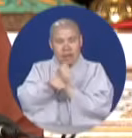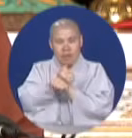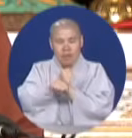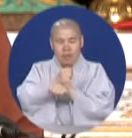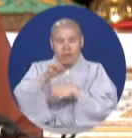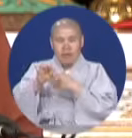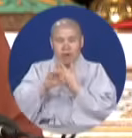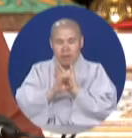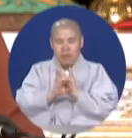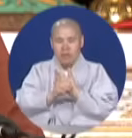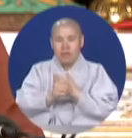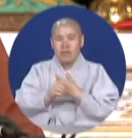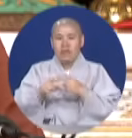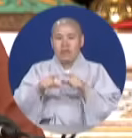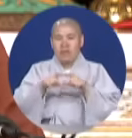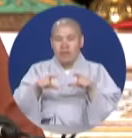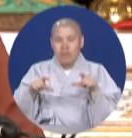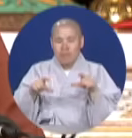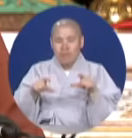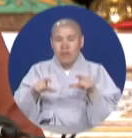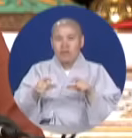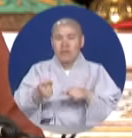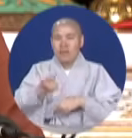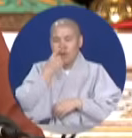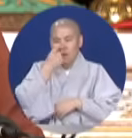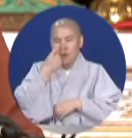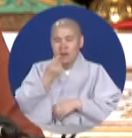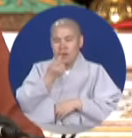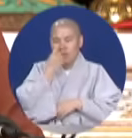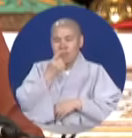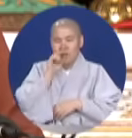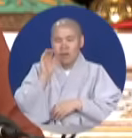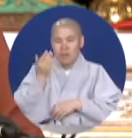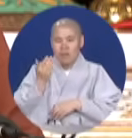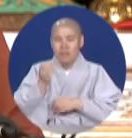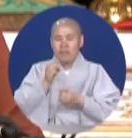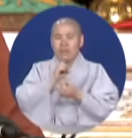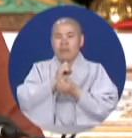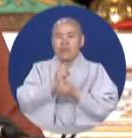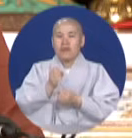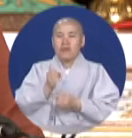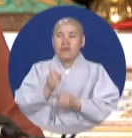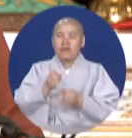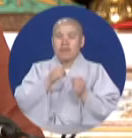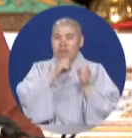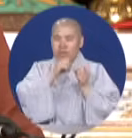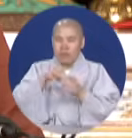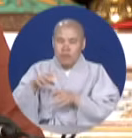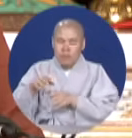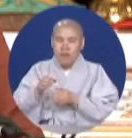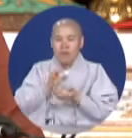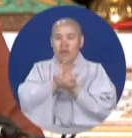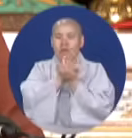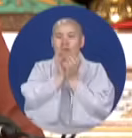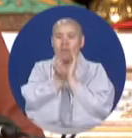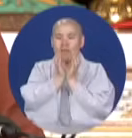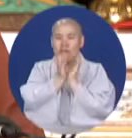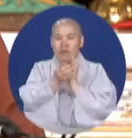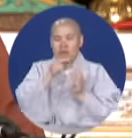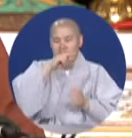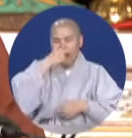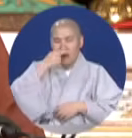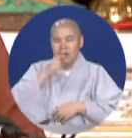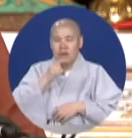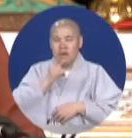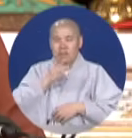이거는 세속적인 학문이고, 그건 딱 보지 않고 꽃 향기, 그걸 딱 취하는 거는